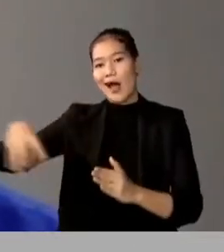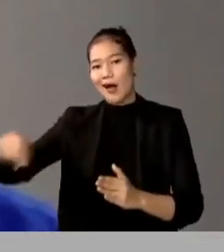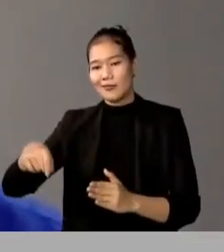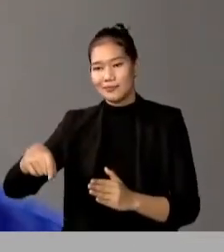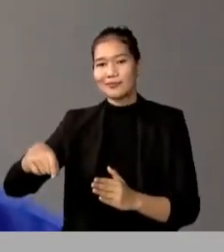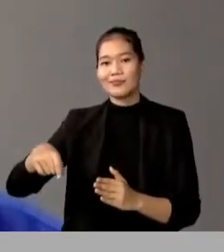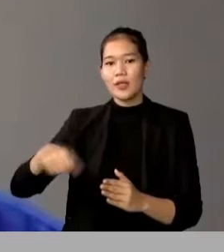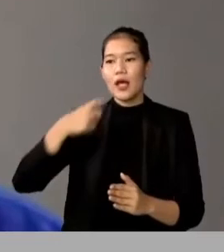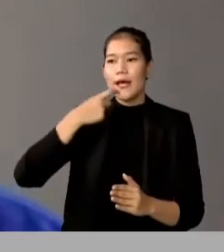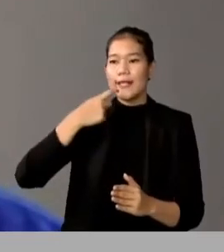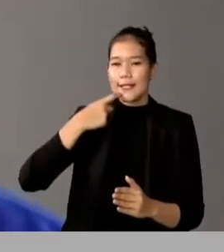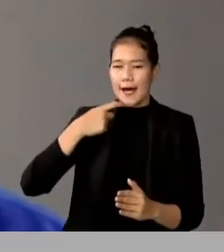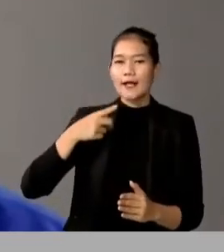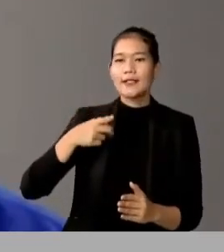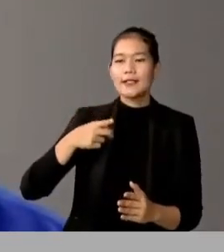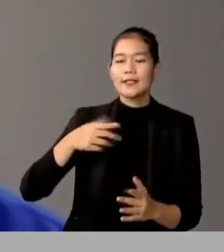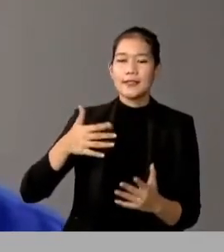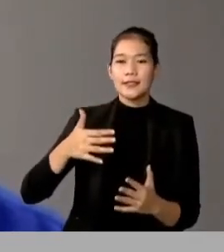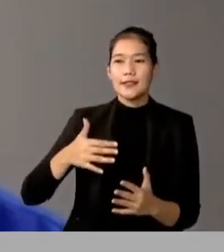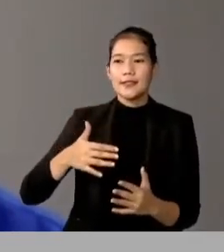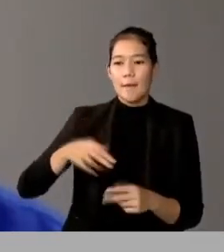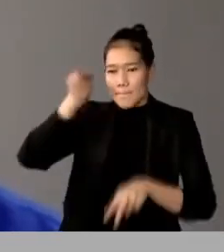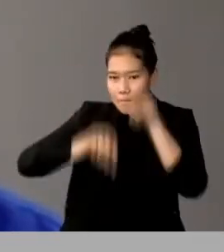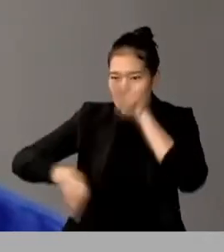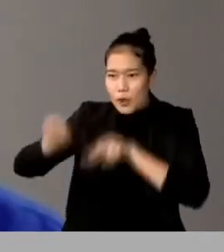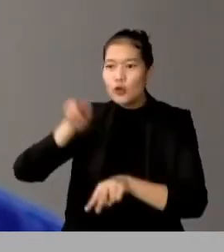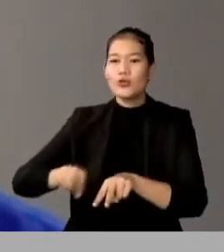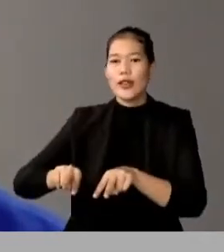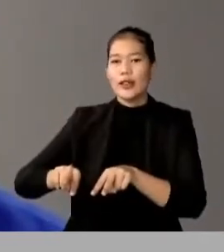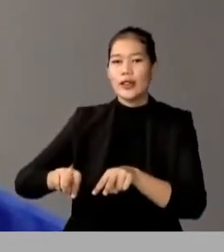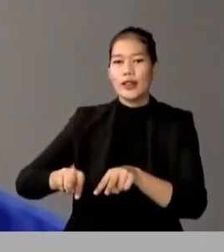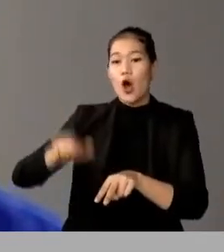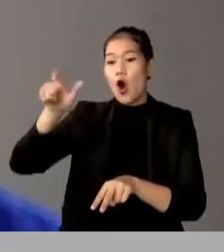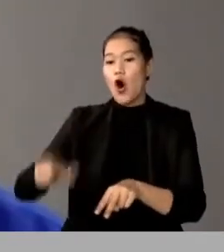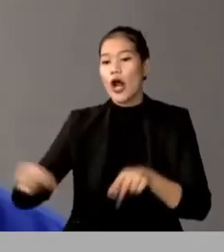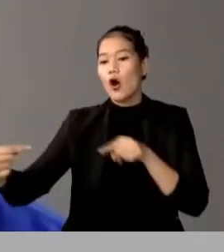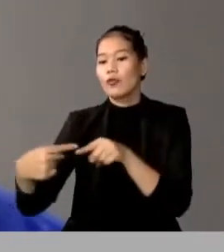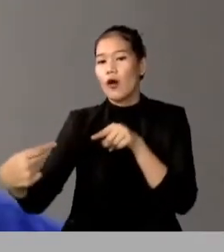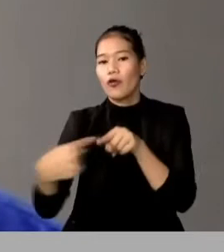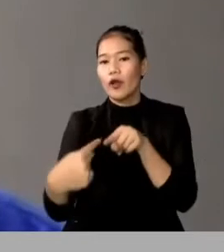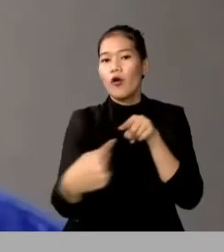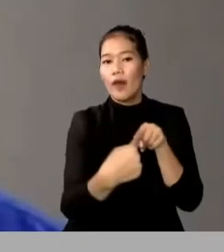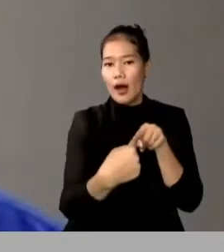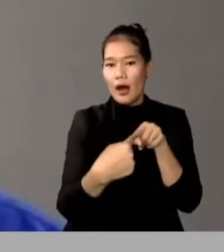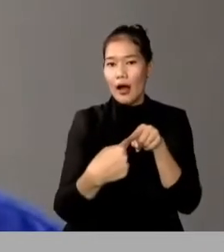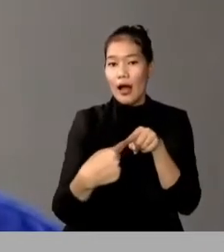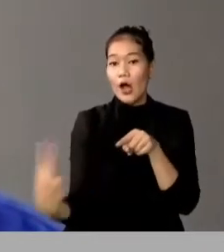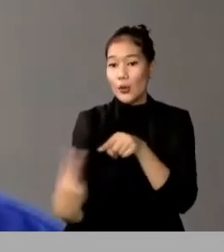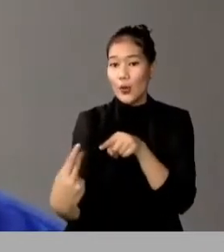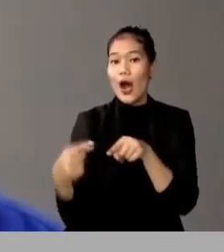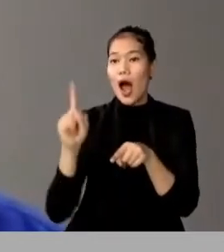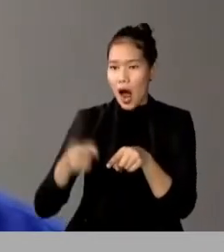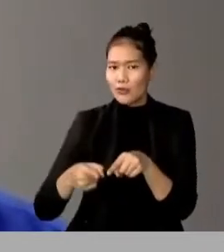tracing atau segenap apa namanya penelusuran terhadap kontak dari driver dan asisten rumah tangga itu